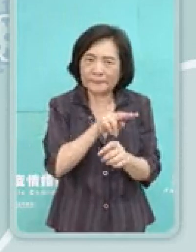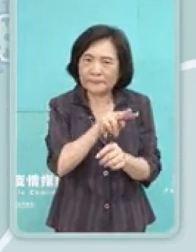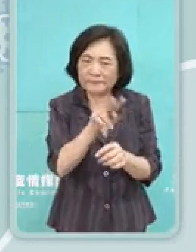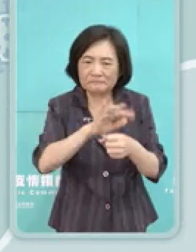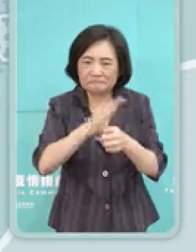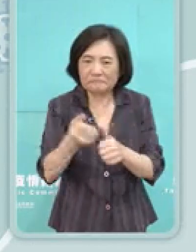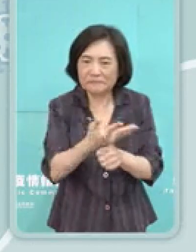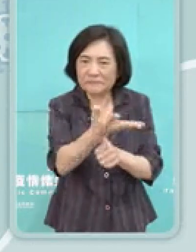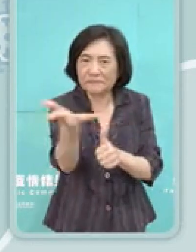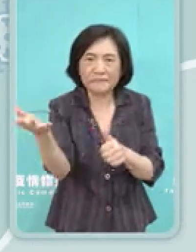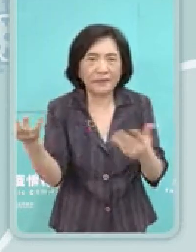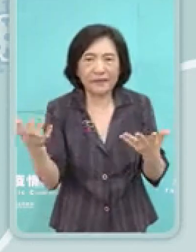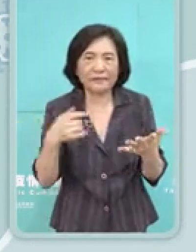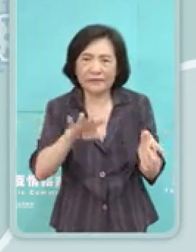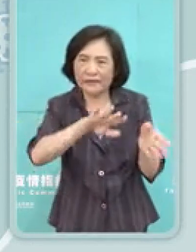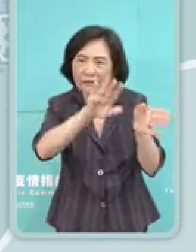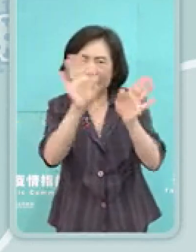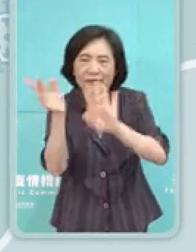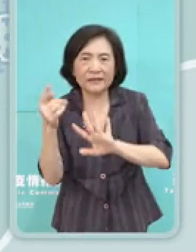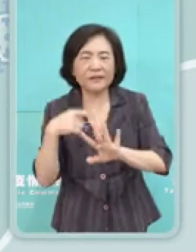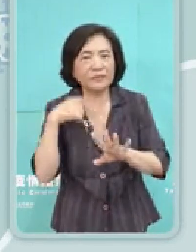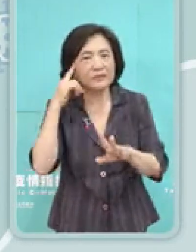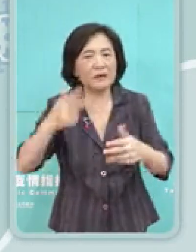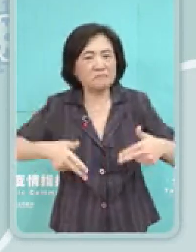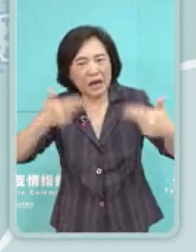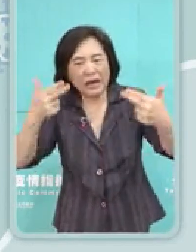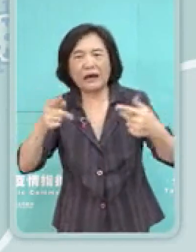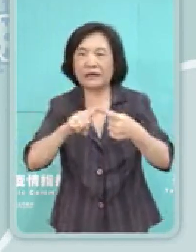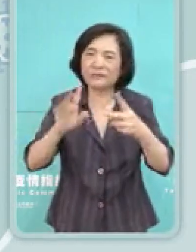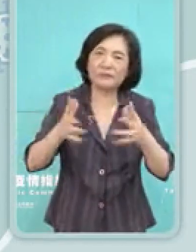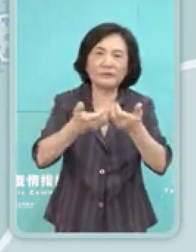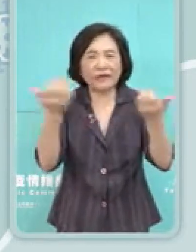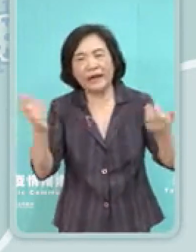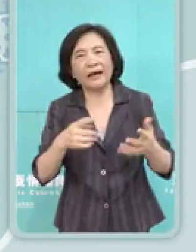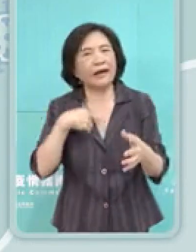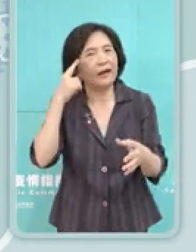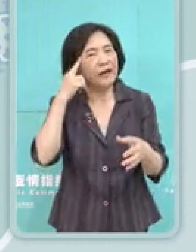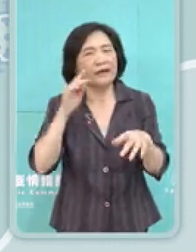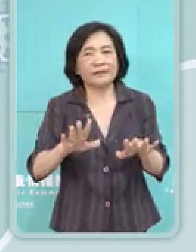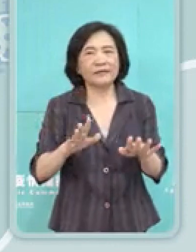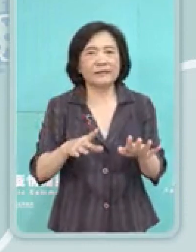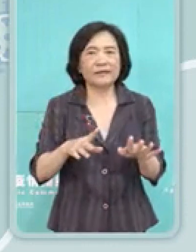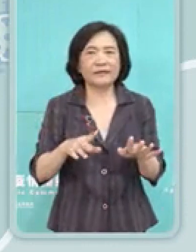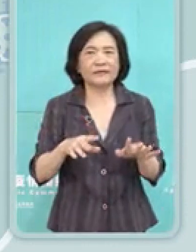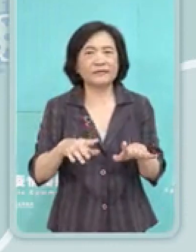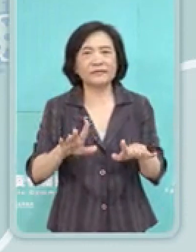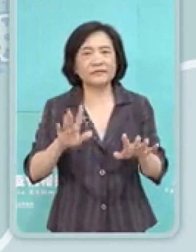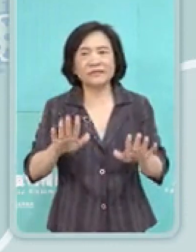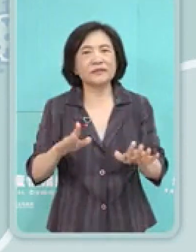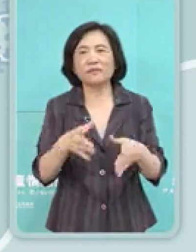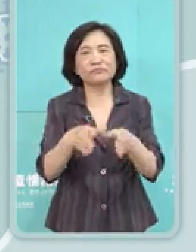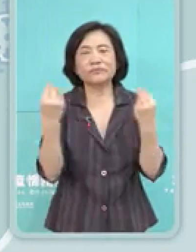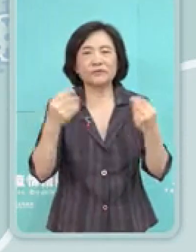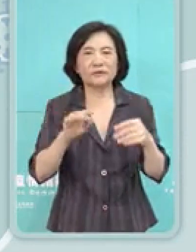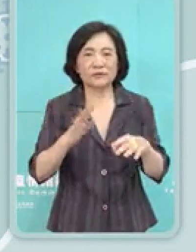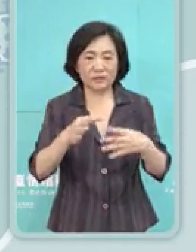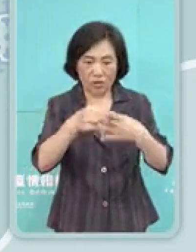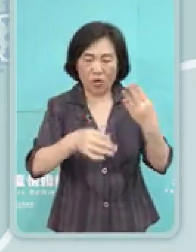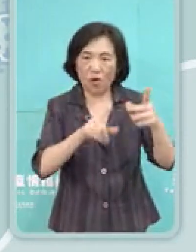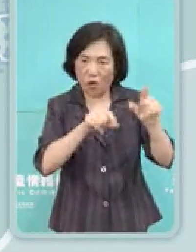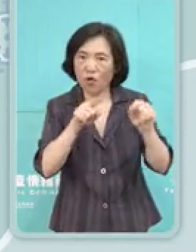则上就不用什么线上线下了分流，那个大概因为目前的状况大概不用，不过我们还是有一些大原则